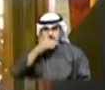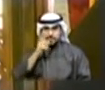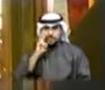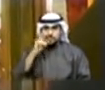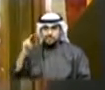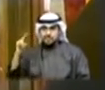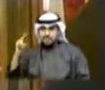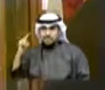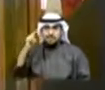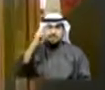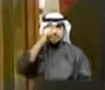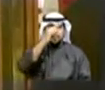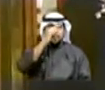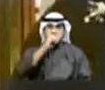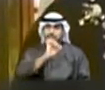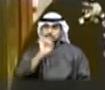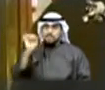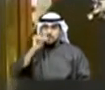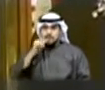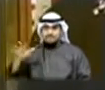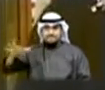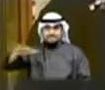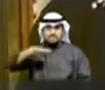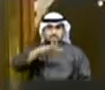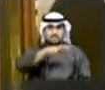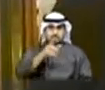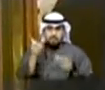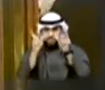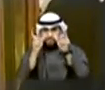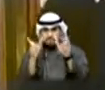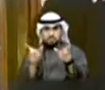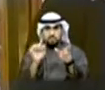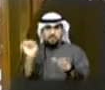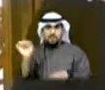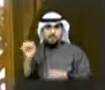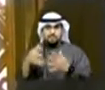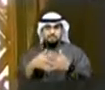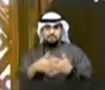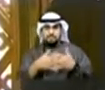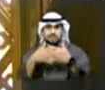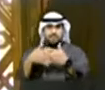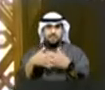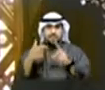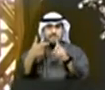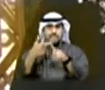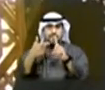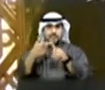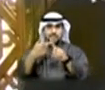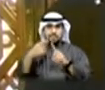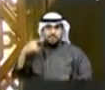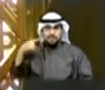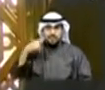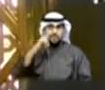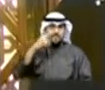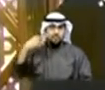الطائرة التي تحرس المارينز البحرية، ونحن نتذكر حينما ذهب المرة التالية وقال لي: يا أمي، إذا